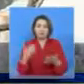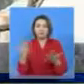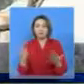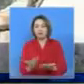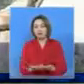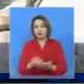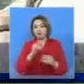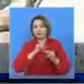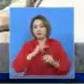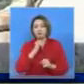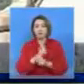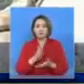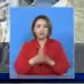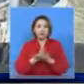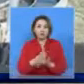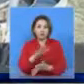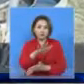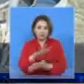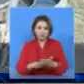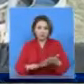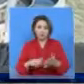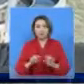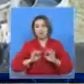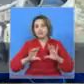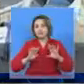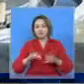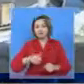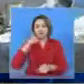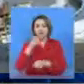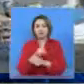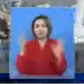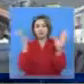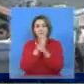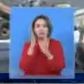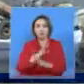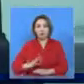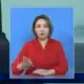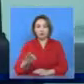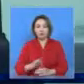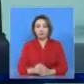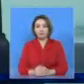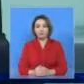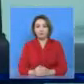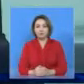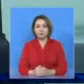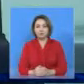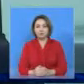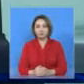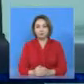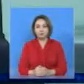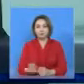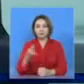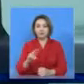не менее, работы в этом направлении продолжаются, рассказал главный эколог области. В январе-феврале текущего